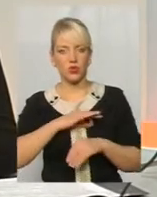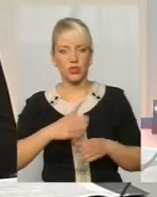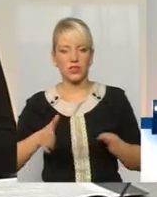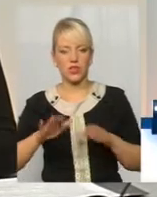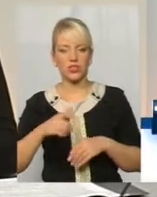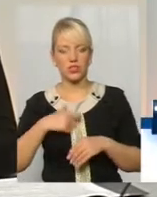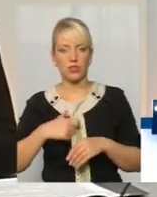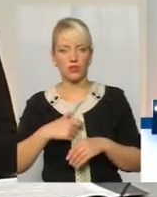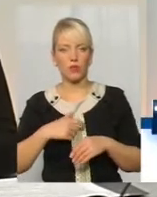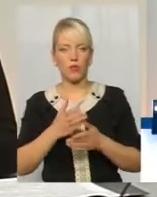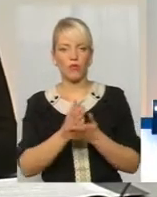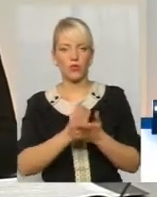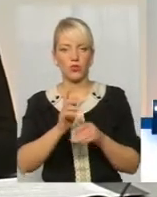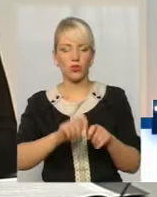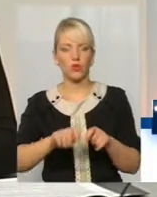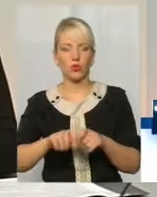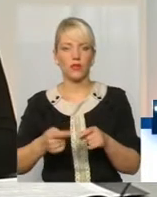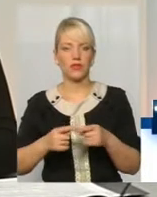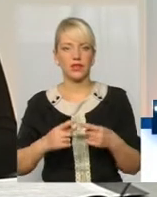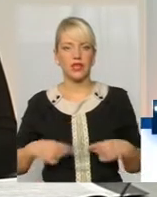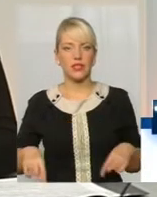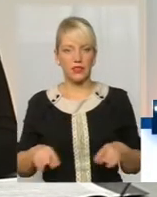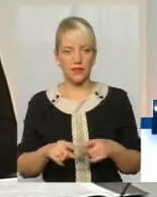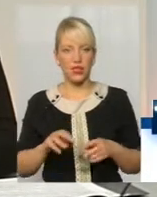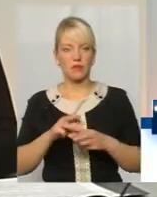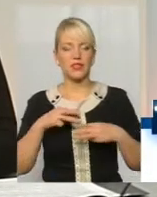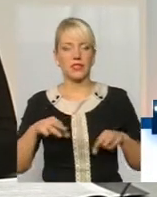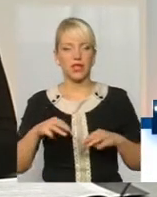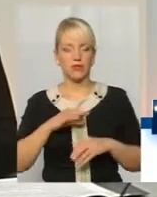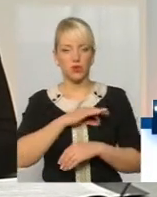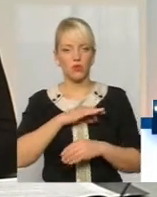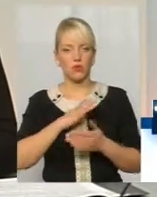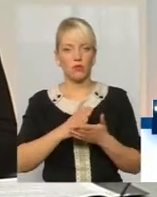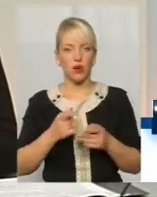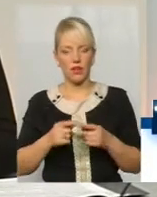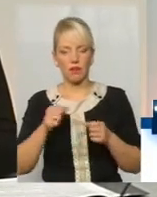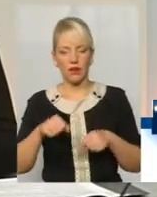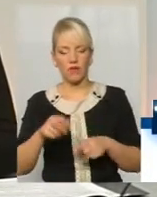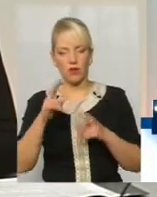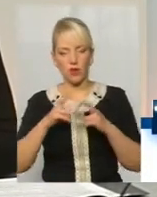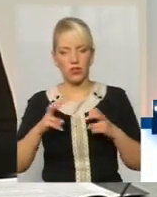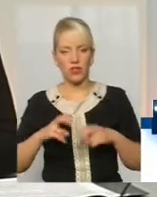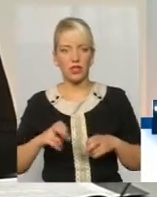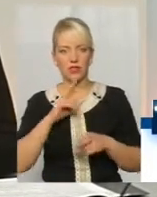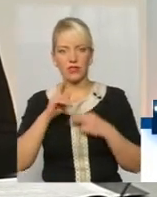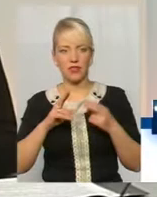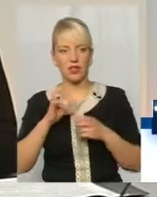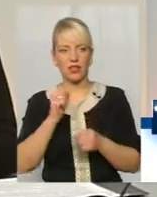функції контролю в означеній сфері. Міністерство юстиції має право розглядати скарги на дії державного